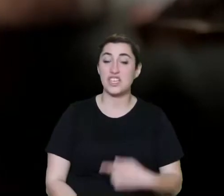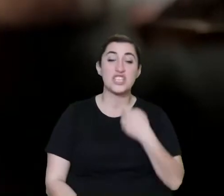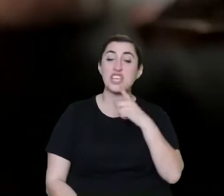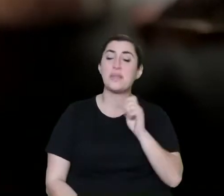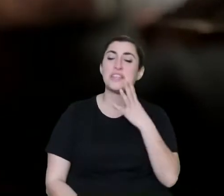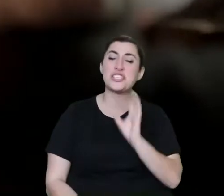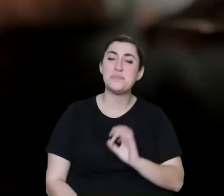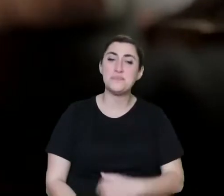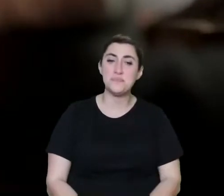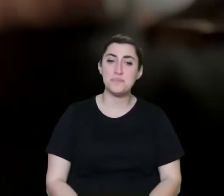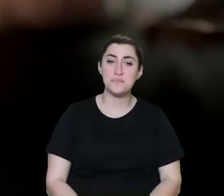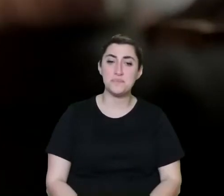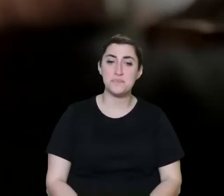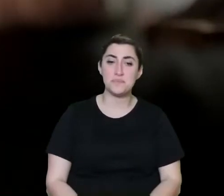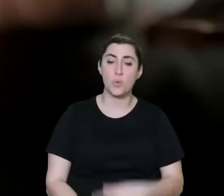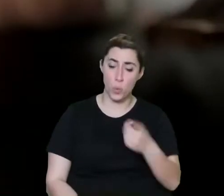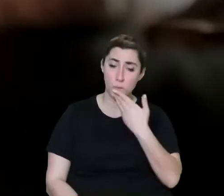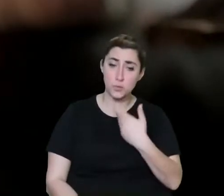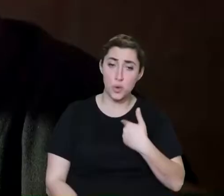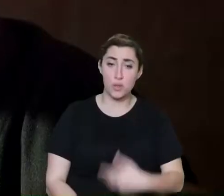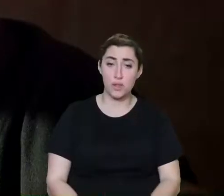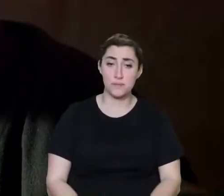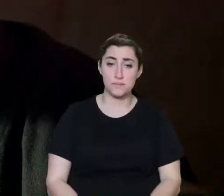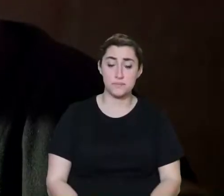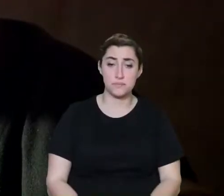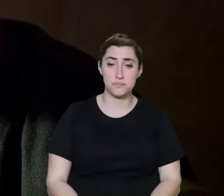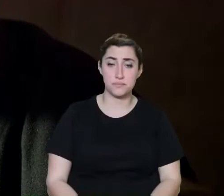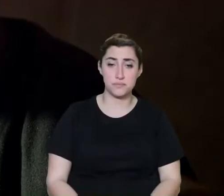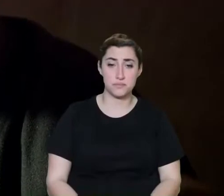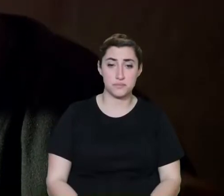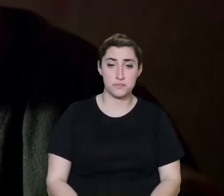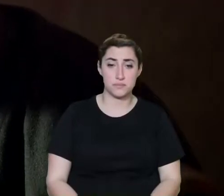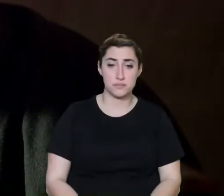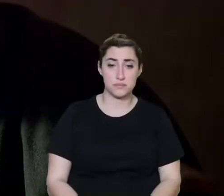İhbarı eden kim? Onu de bari.